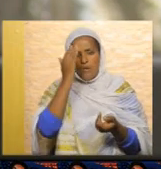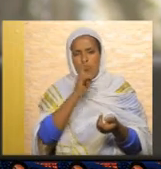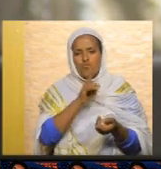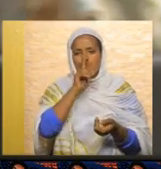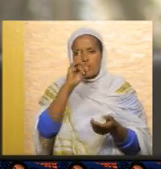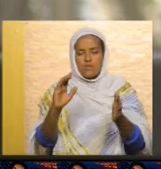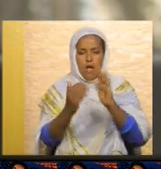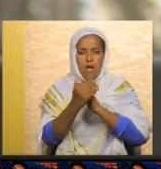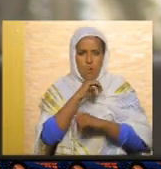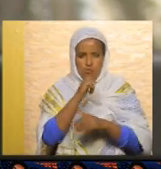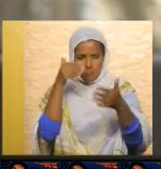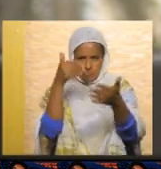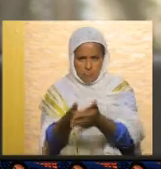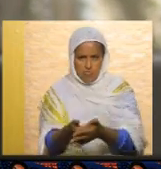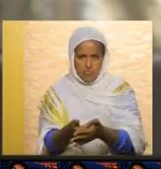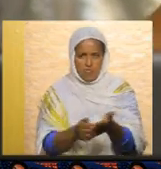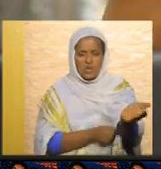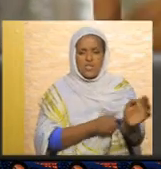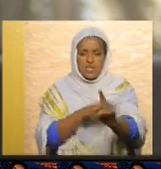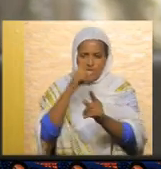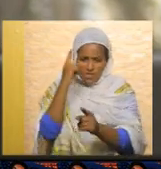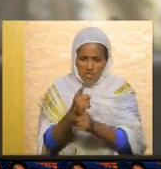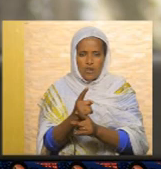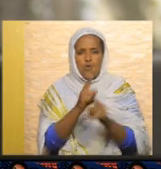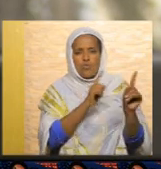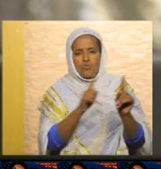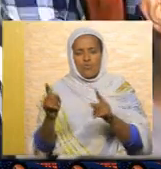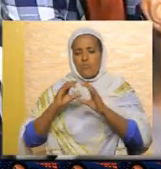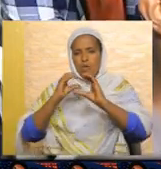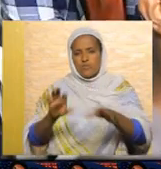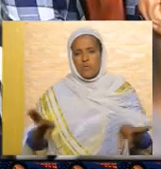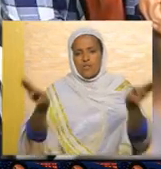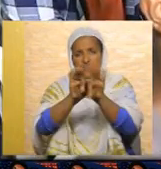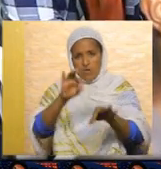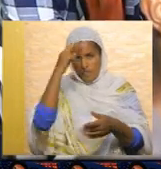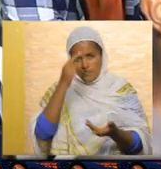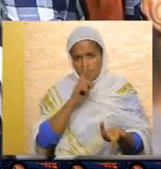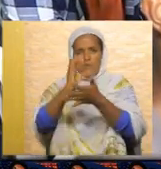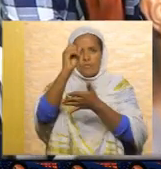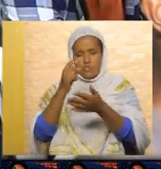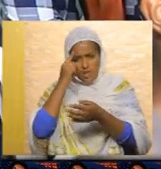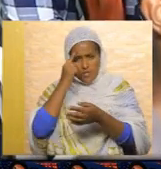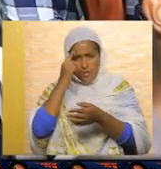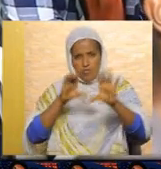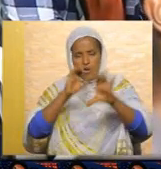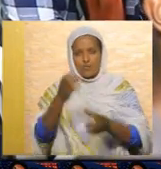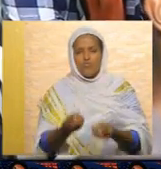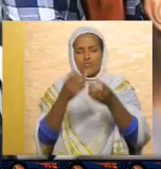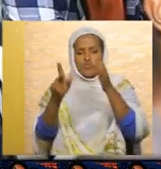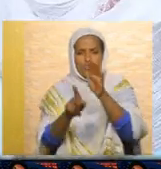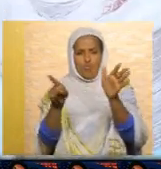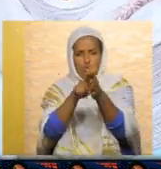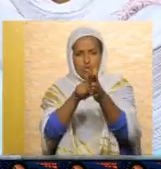ለማወቅ ነው። እውነት እንዳልሆነ ደረስኩበት። ትክክለኛውን ደግሞ ማስተማር ስለሚያስፈልግ ነው። የኢትዮጵያ ኦርቶዶክስ